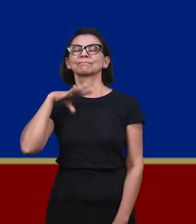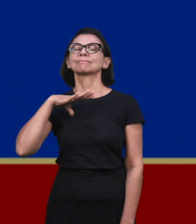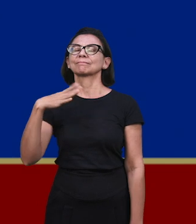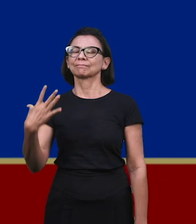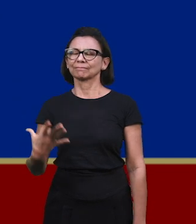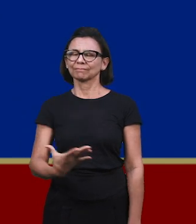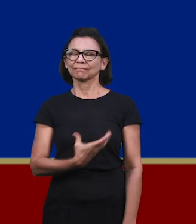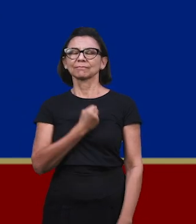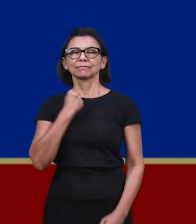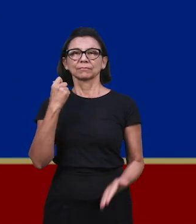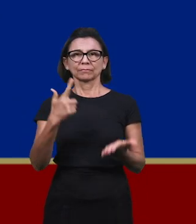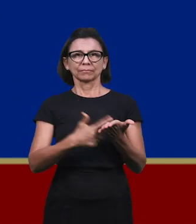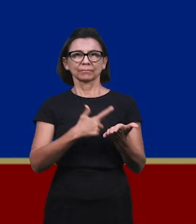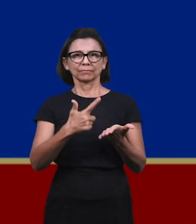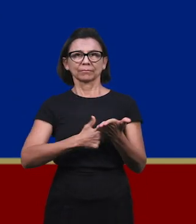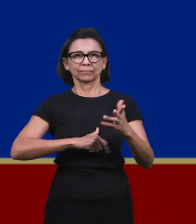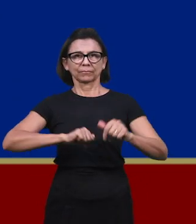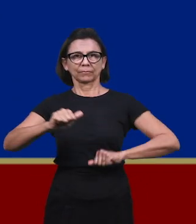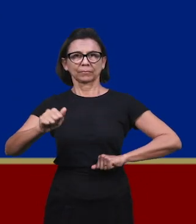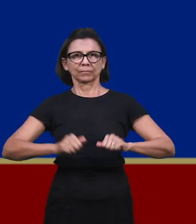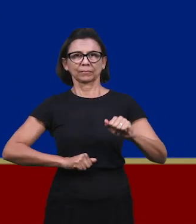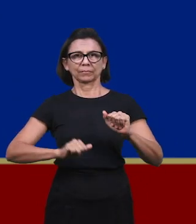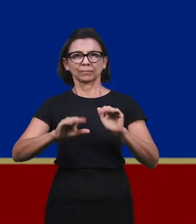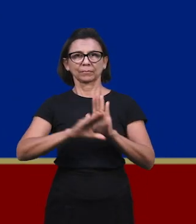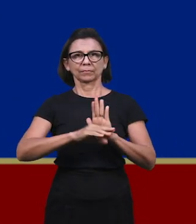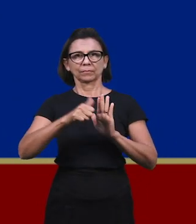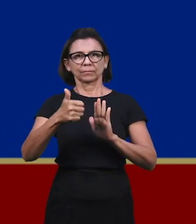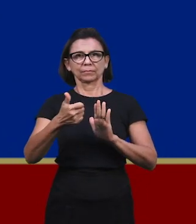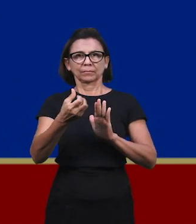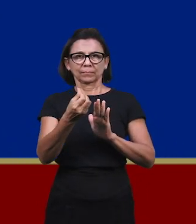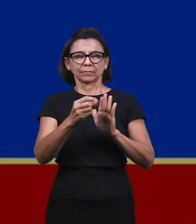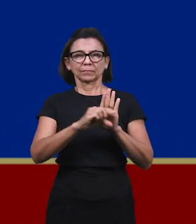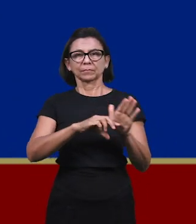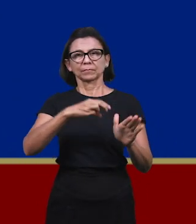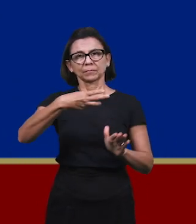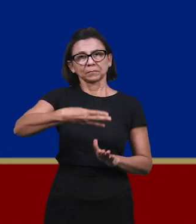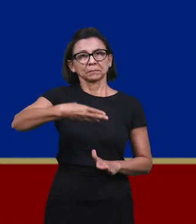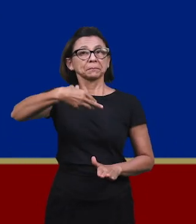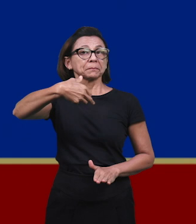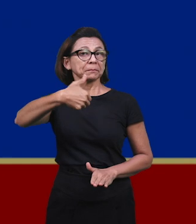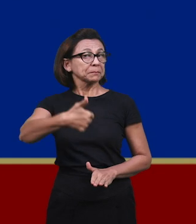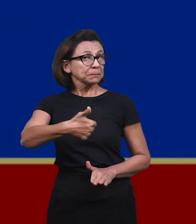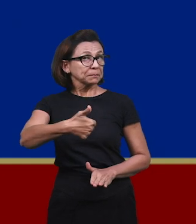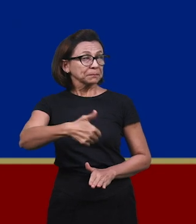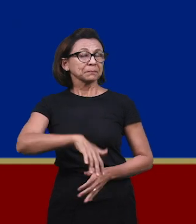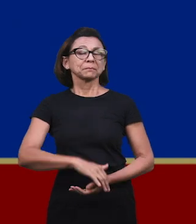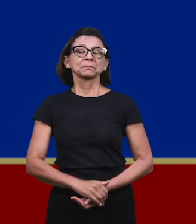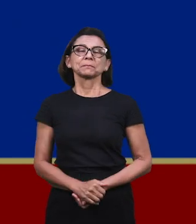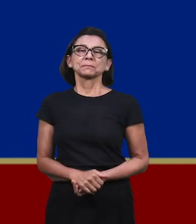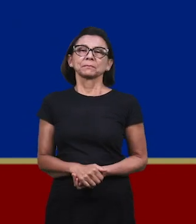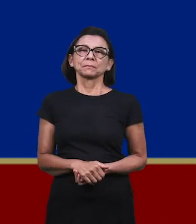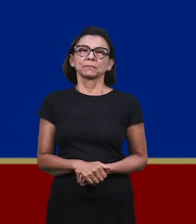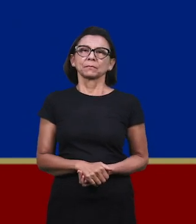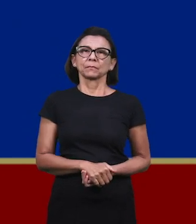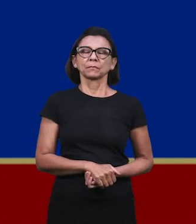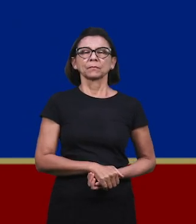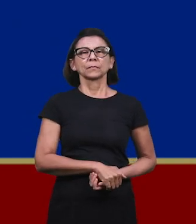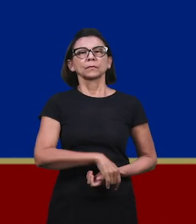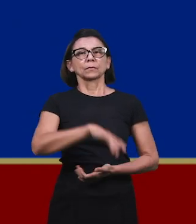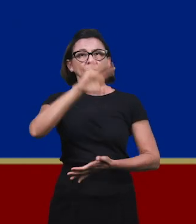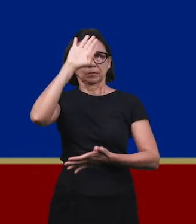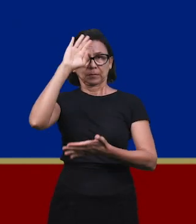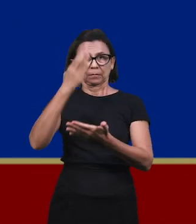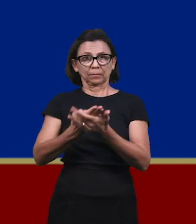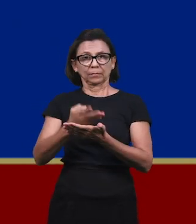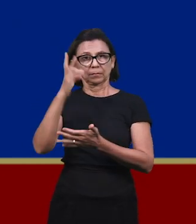verset 31. Et ils l'ont dit, et crois au Seigneur Jésus-Christ